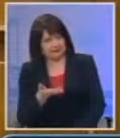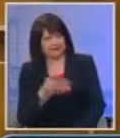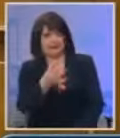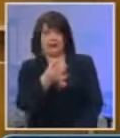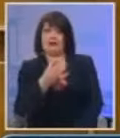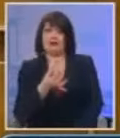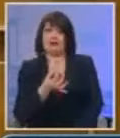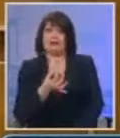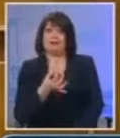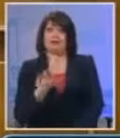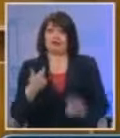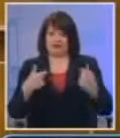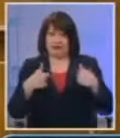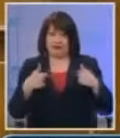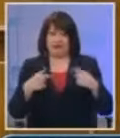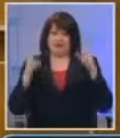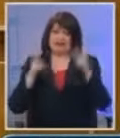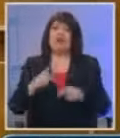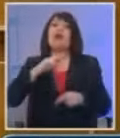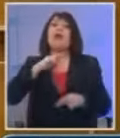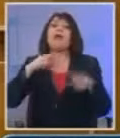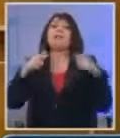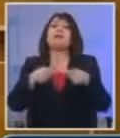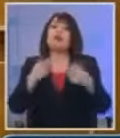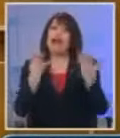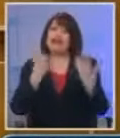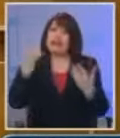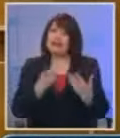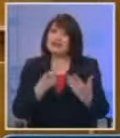Είπατε ότι θα δεχόμασταν εμείς να κοπούν οι επικουρικές συντάξεις 90%.